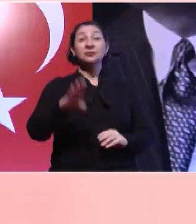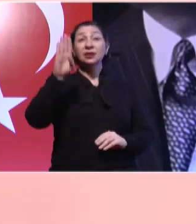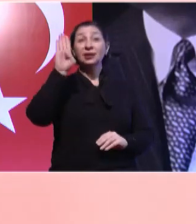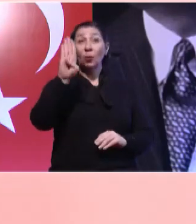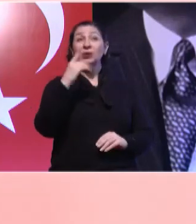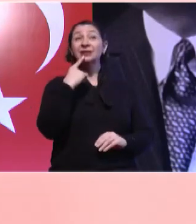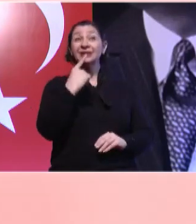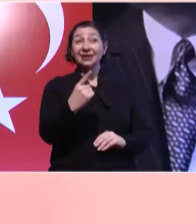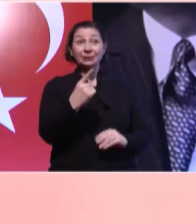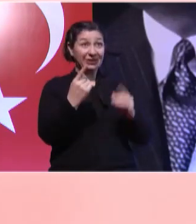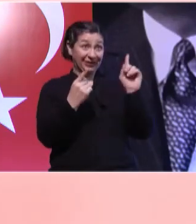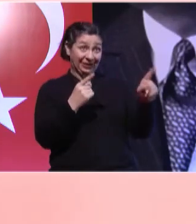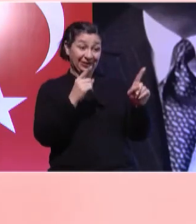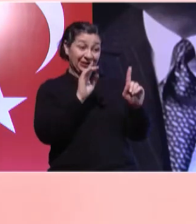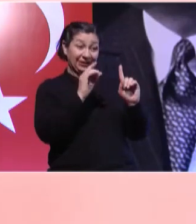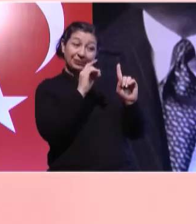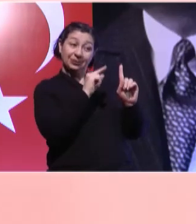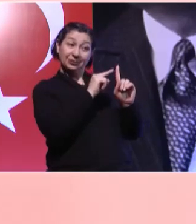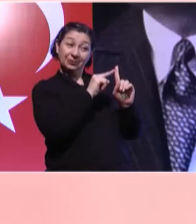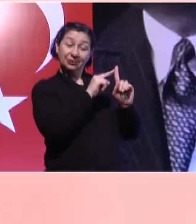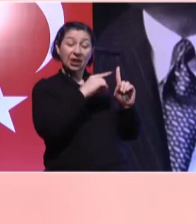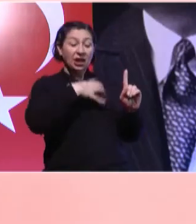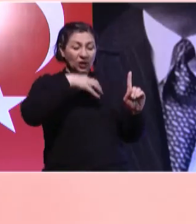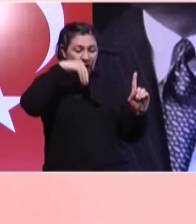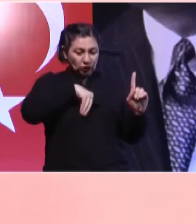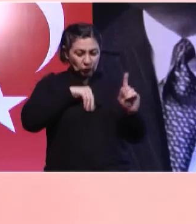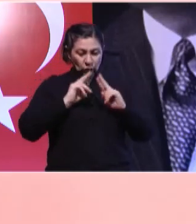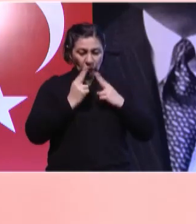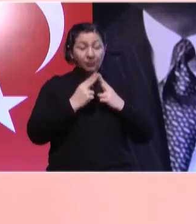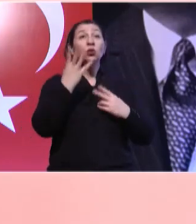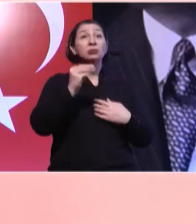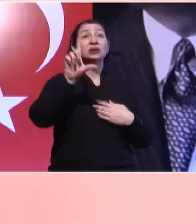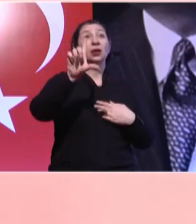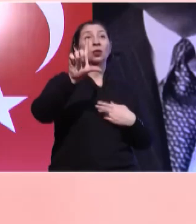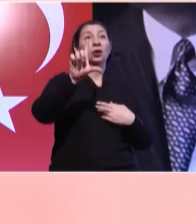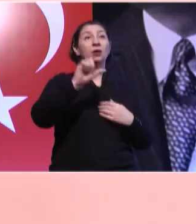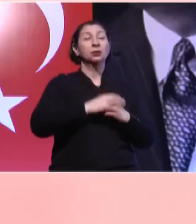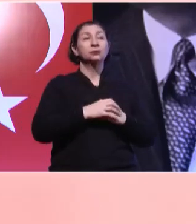Demokrasi dediğimiz olguyu kendi iç dünyamızda da kurmalıyız.